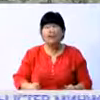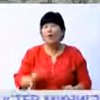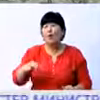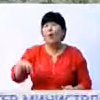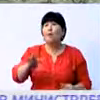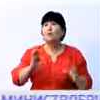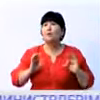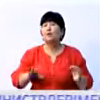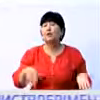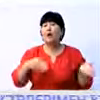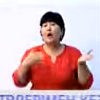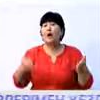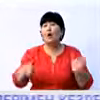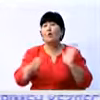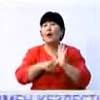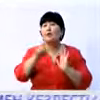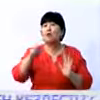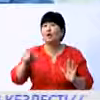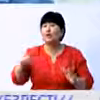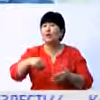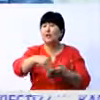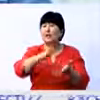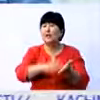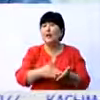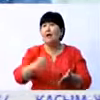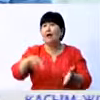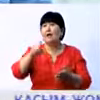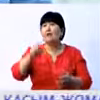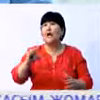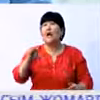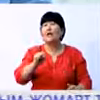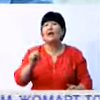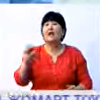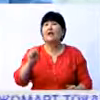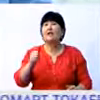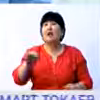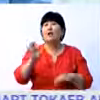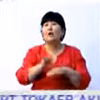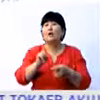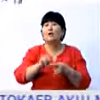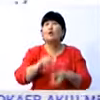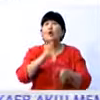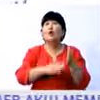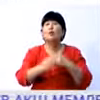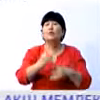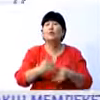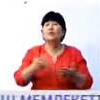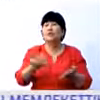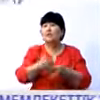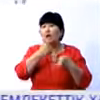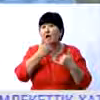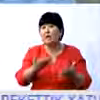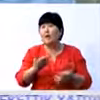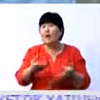Облыс прокурорының қабылдауына 6 тұрғын жазылыпты. Мәселен, қала тұрғыны Анар Ақсақалова науқасына байланысты мүгедектікке шыға алмай жүр екен.